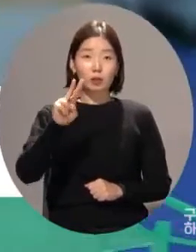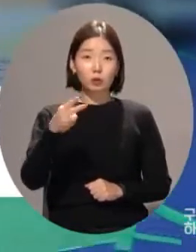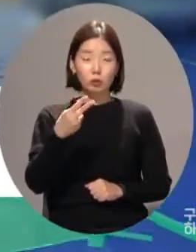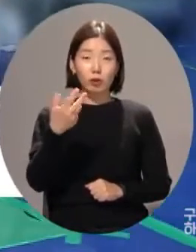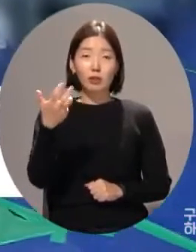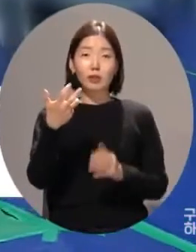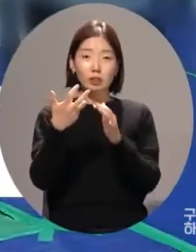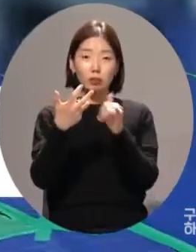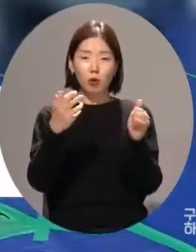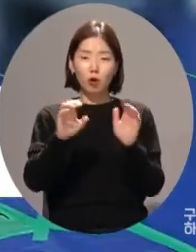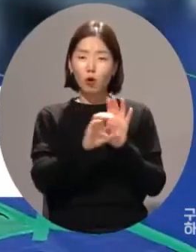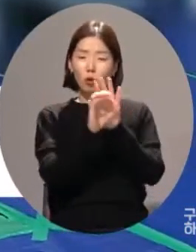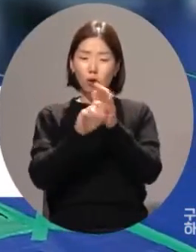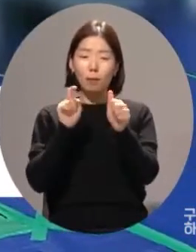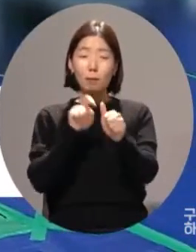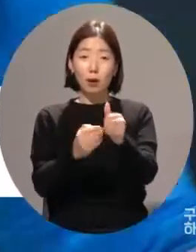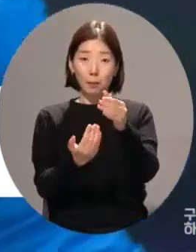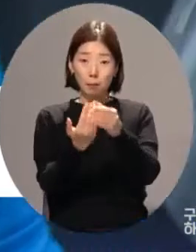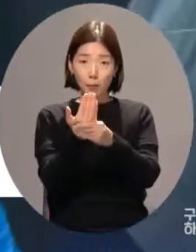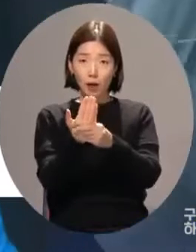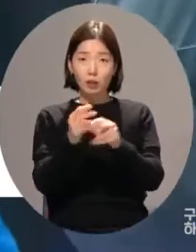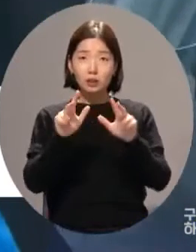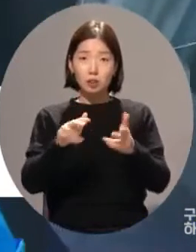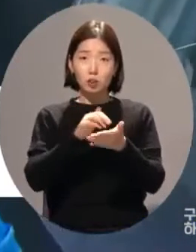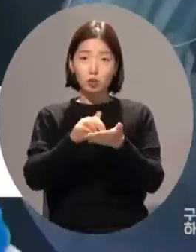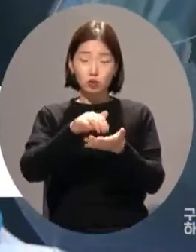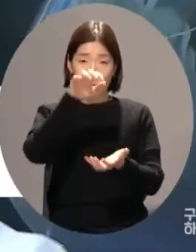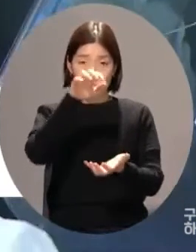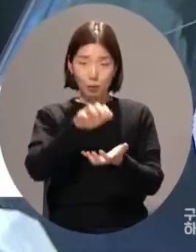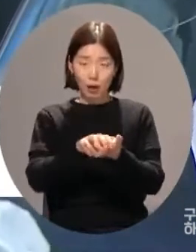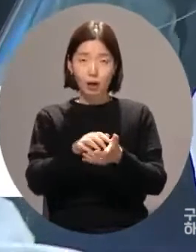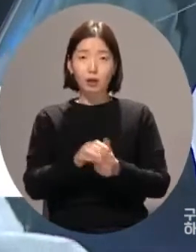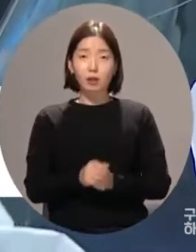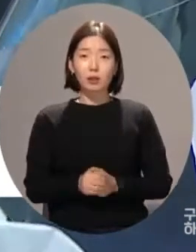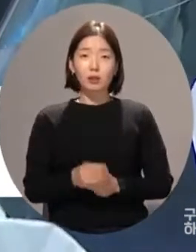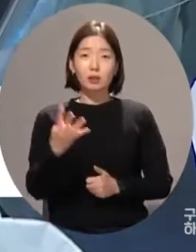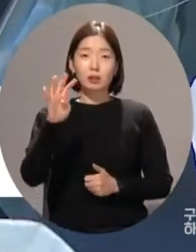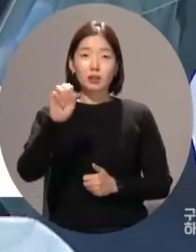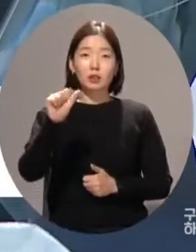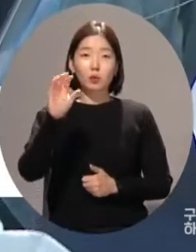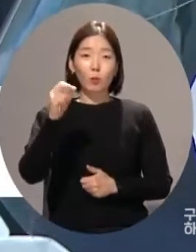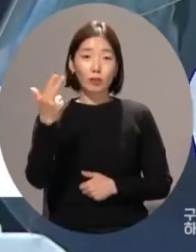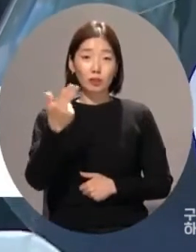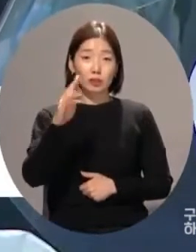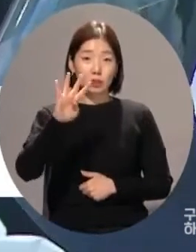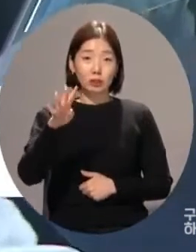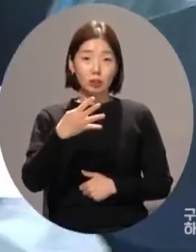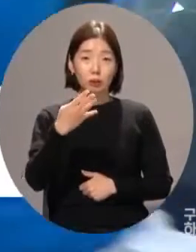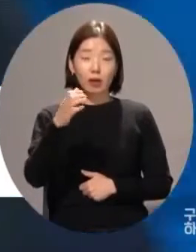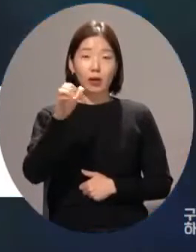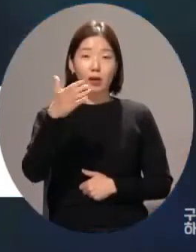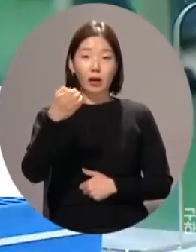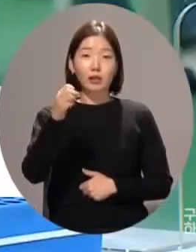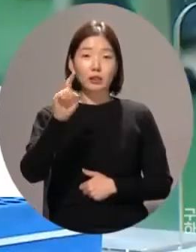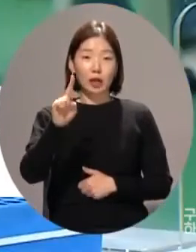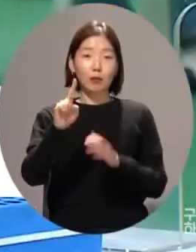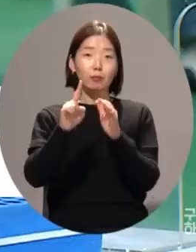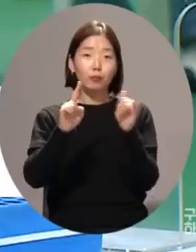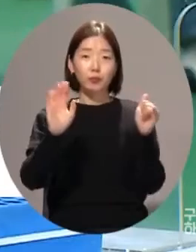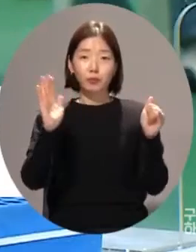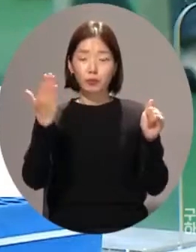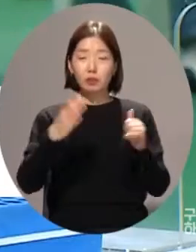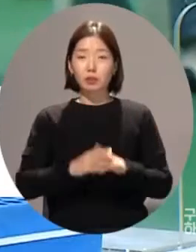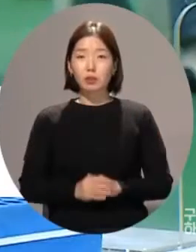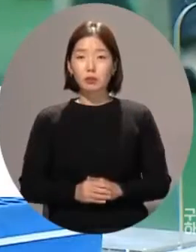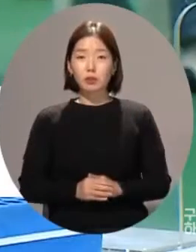80명의 콘 알고 확진 자가 발생 해서 지금까지 누적 확진 자수는 45 17,400 91 명으로 집계됐습니다